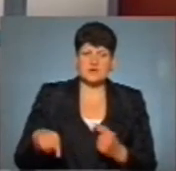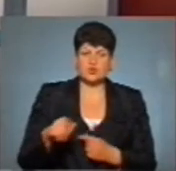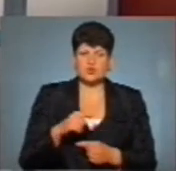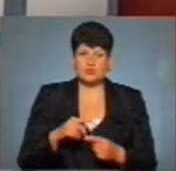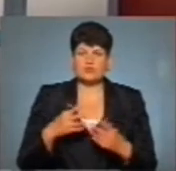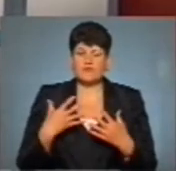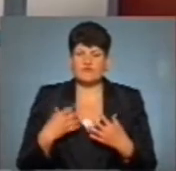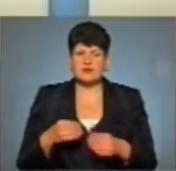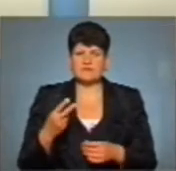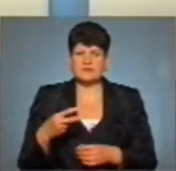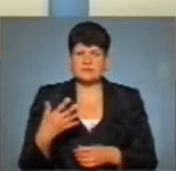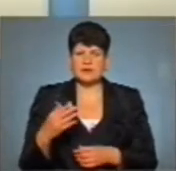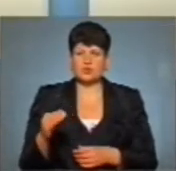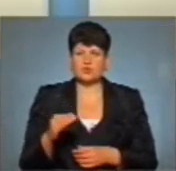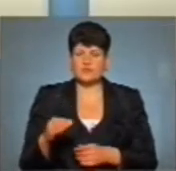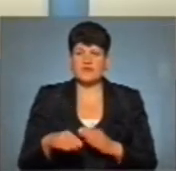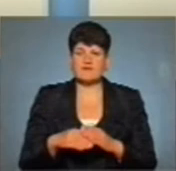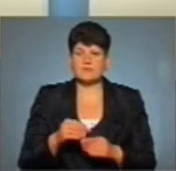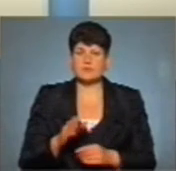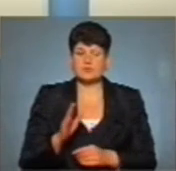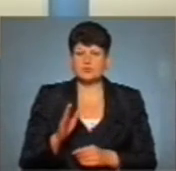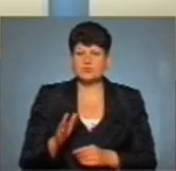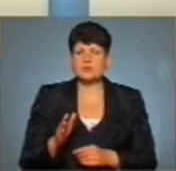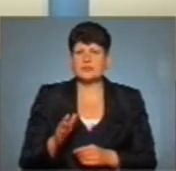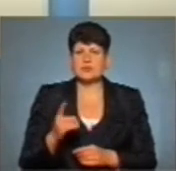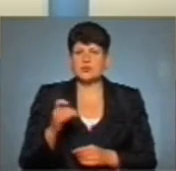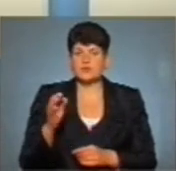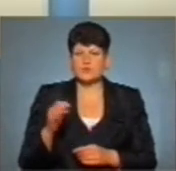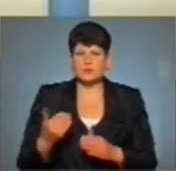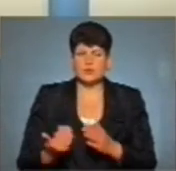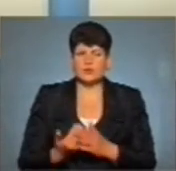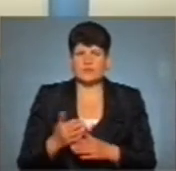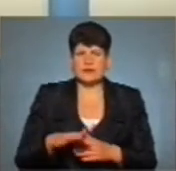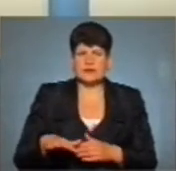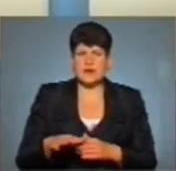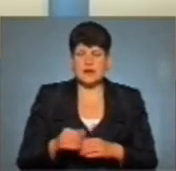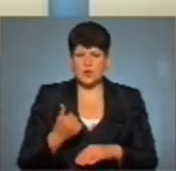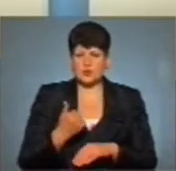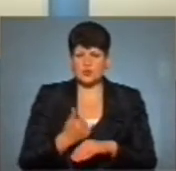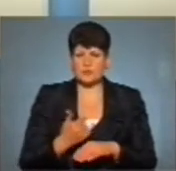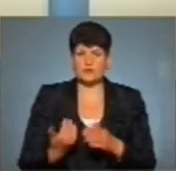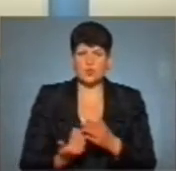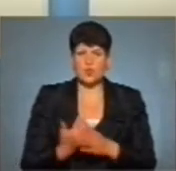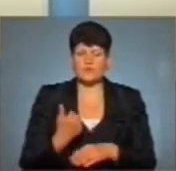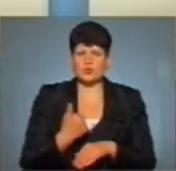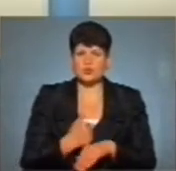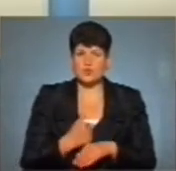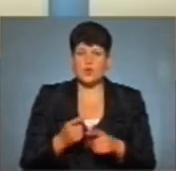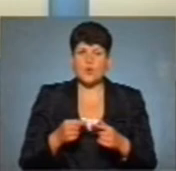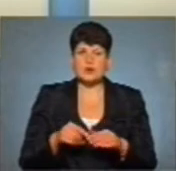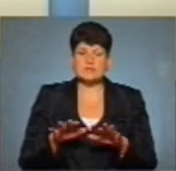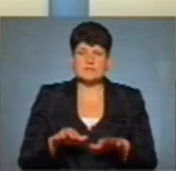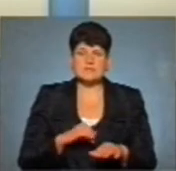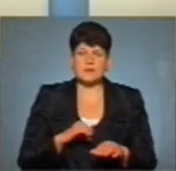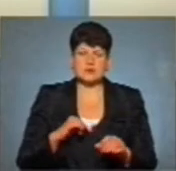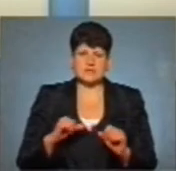вже 25 жовтня вибори відбулися на 100% новій територіальній основі, новій основі органів місцевого самоврядування